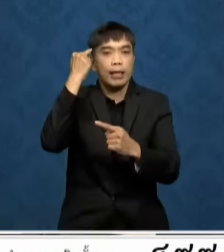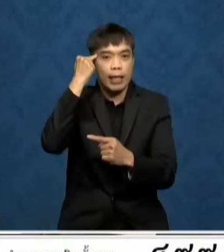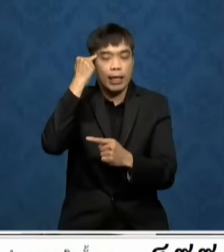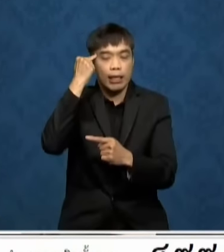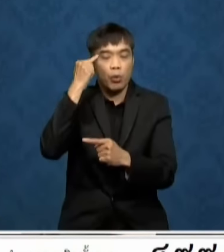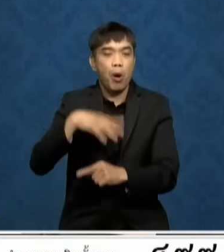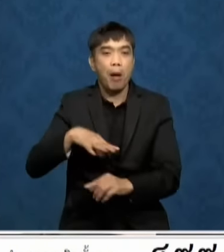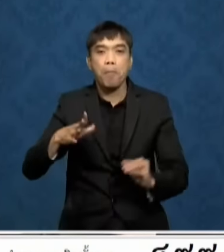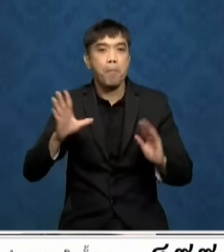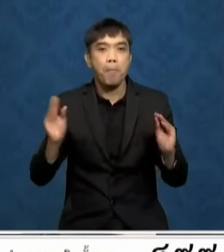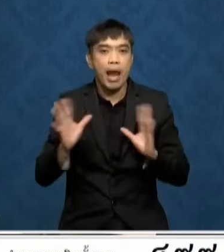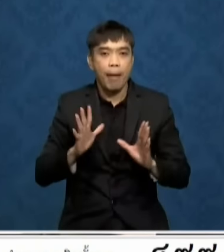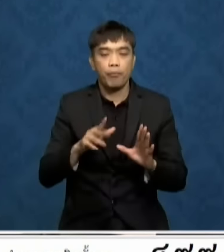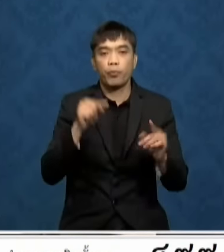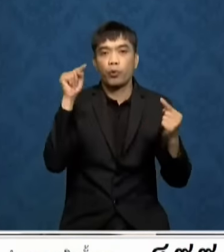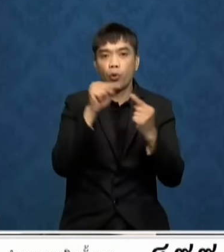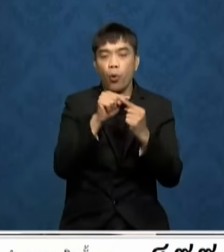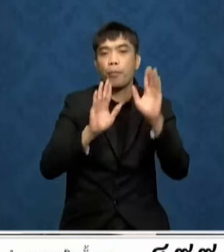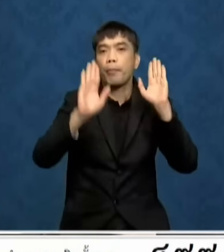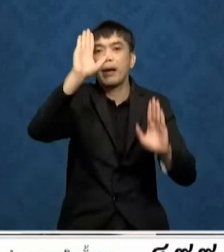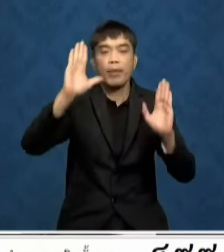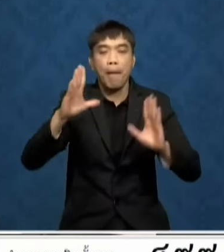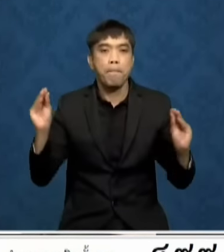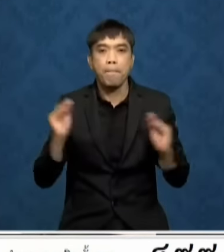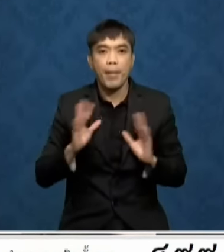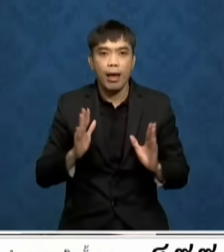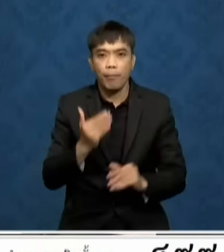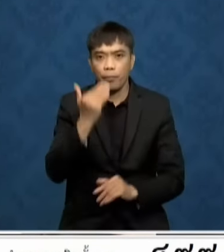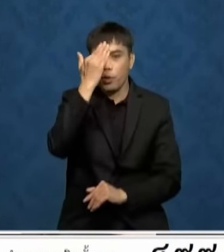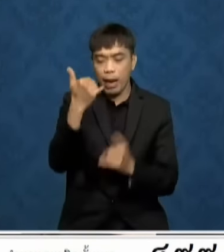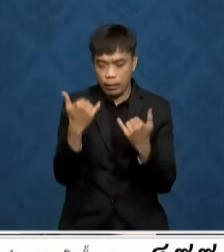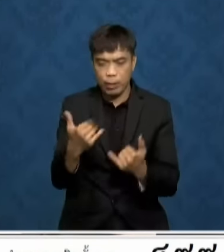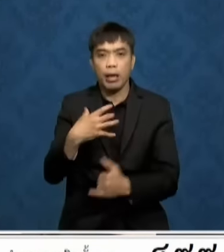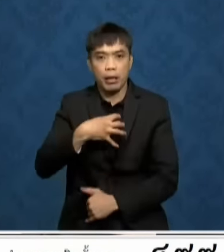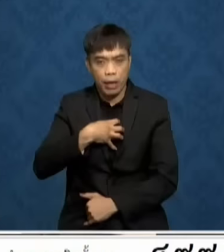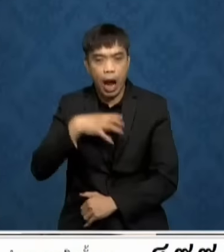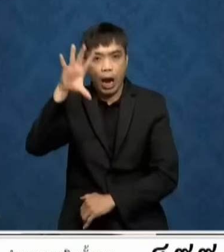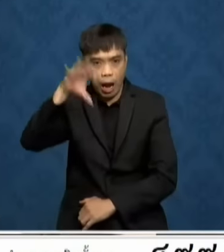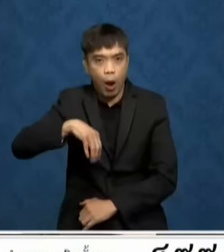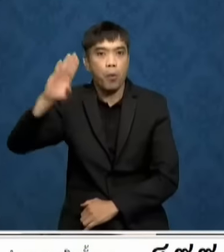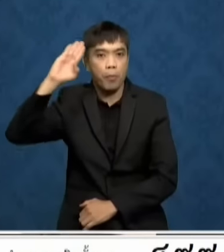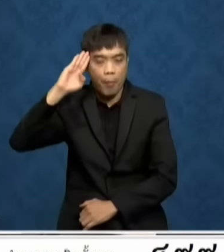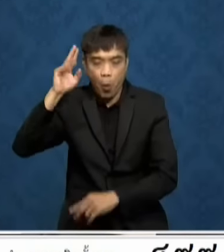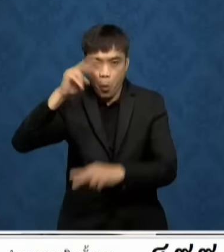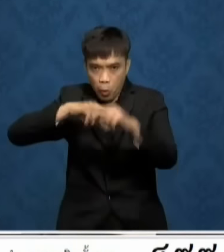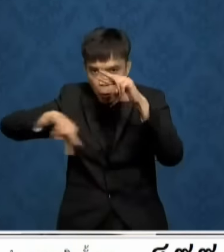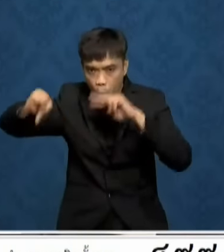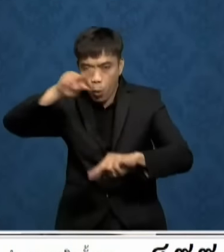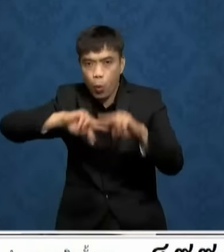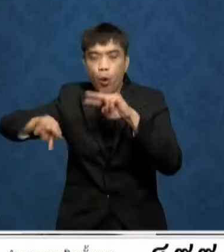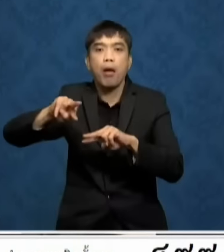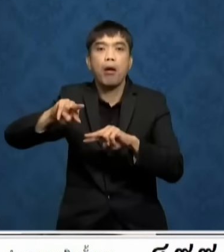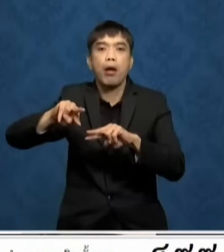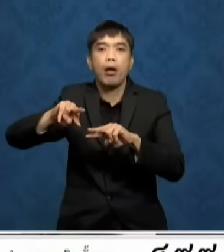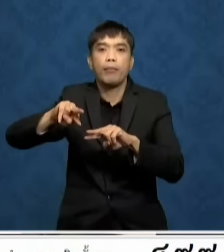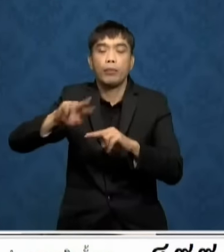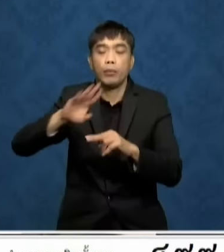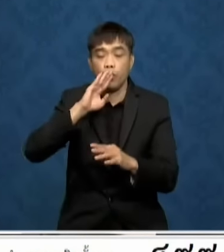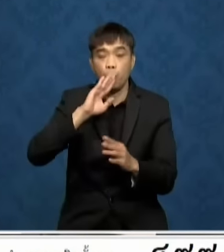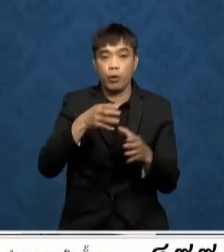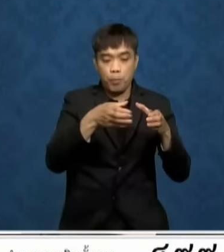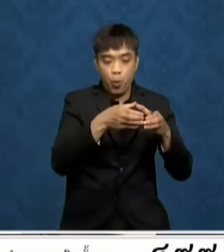ประชาธิปไตยปฏิเสธรูปแบบการปกครองปัจจุบันของรัฐ ที่สำคัญคือพรรคการเมืองเหล่านั้นที่ถูกยุบไปส